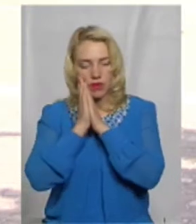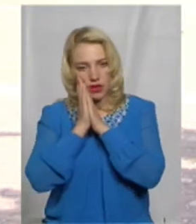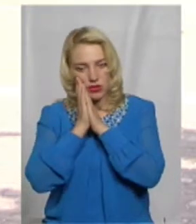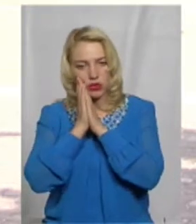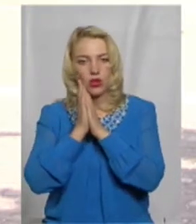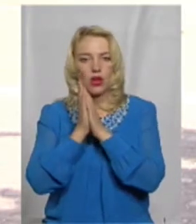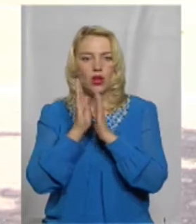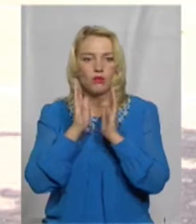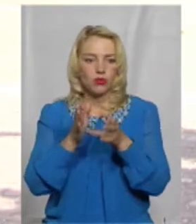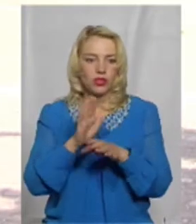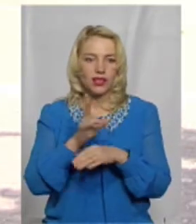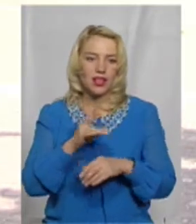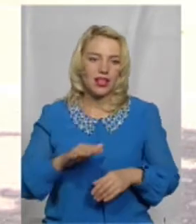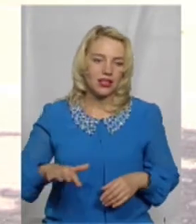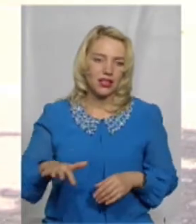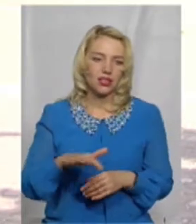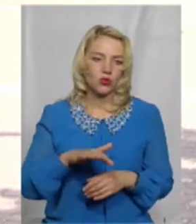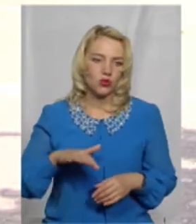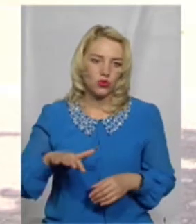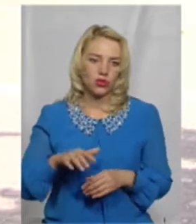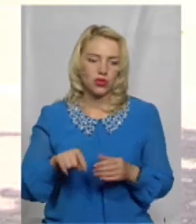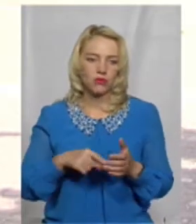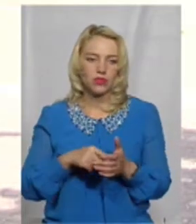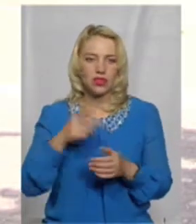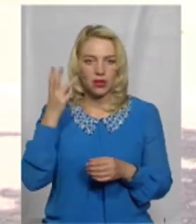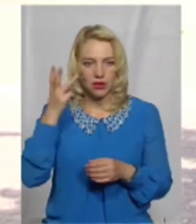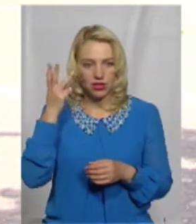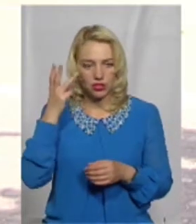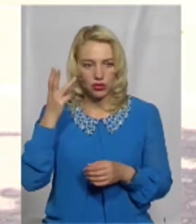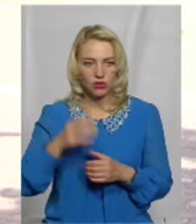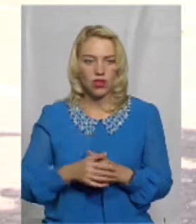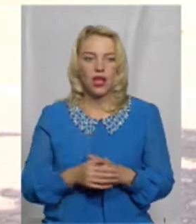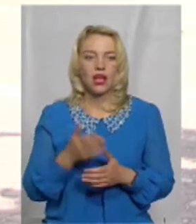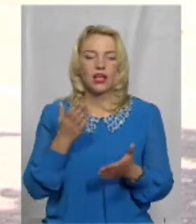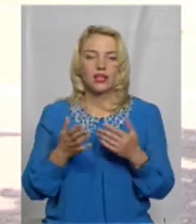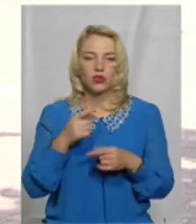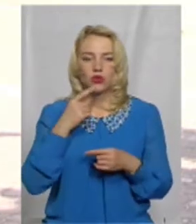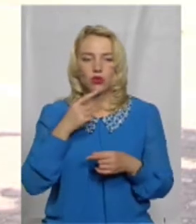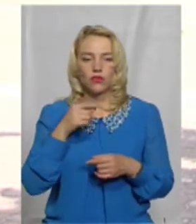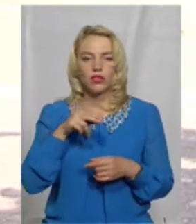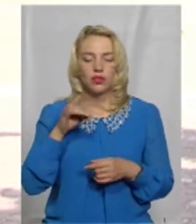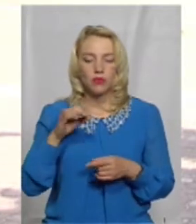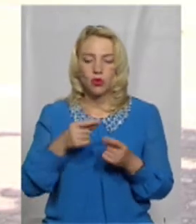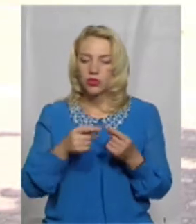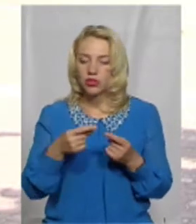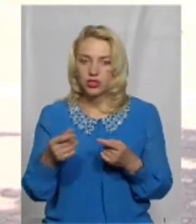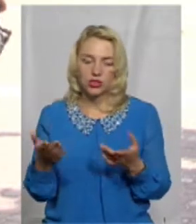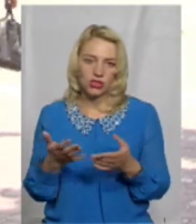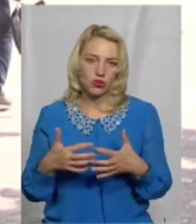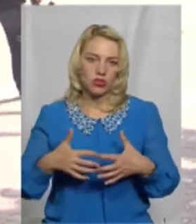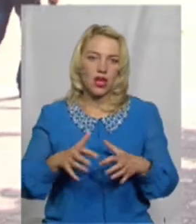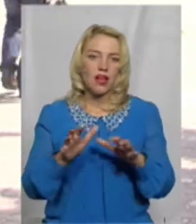впадуть не на території міста Хмельницького. Якщо говорити про інших якихось тварин,